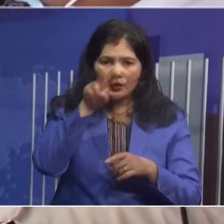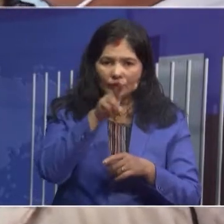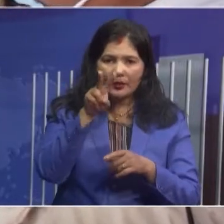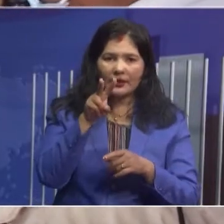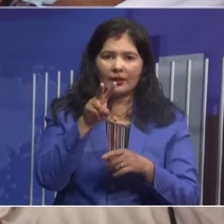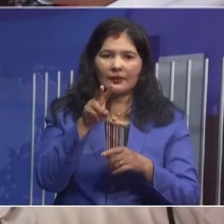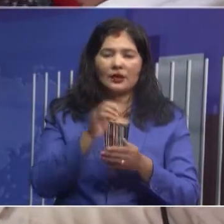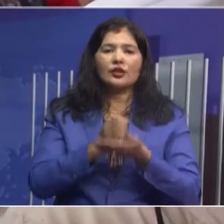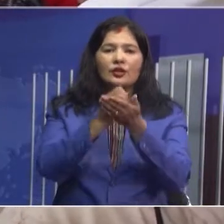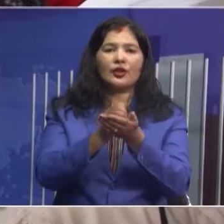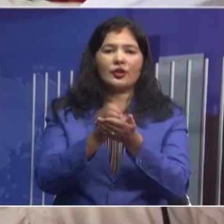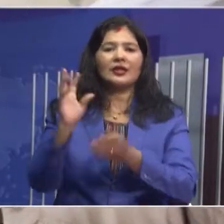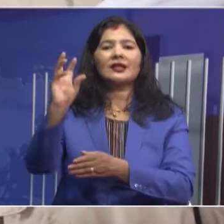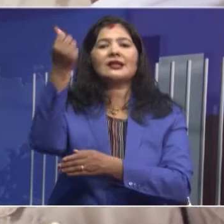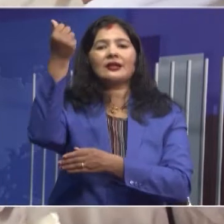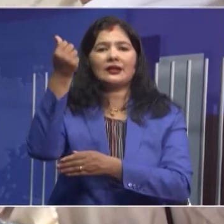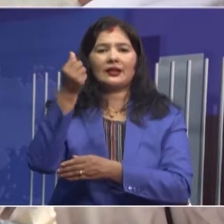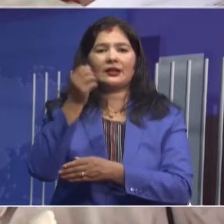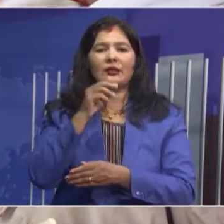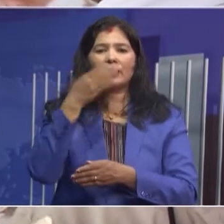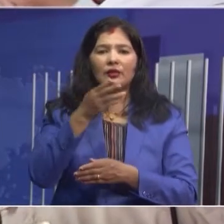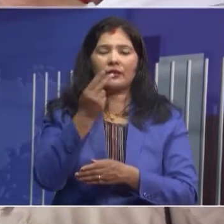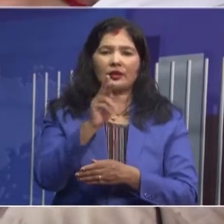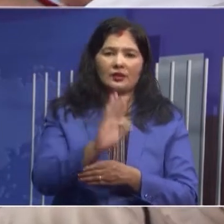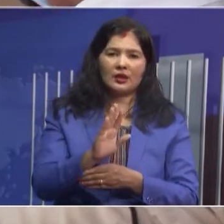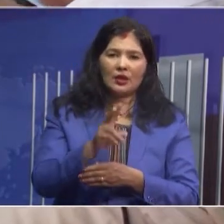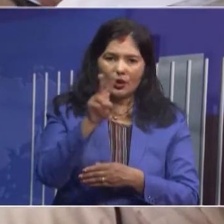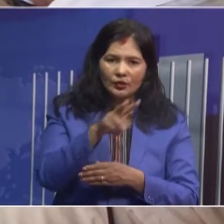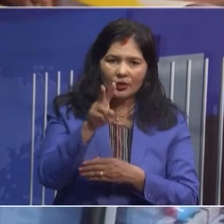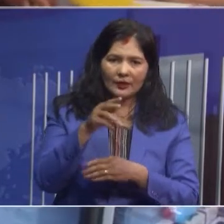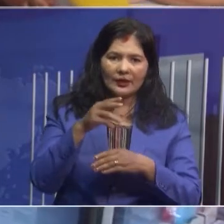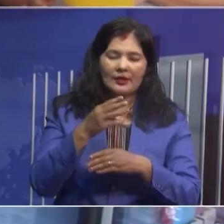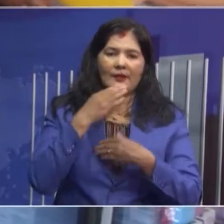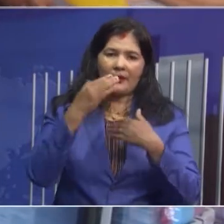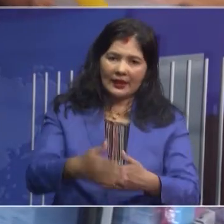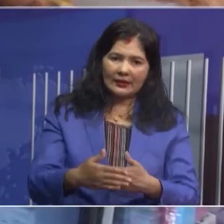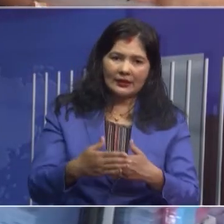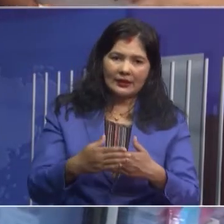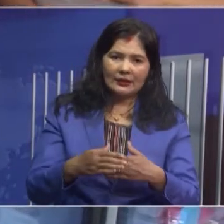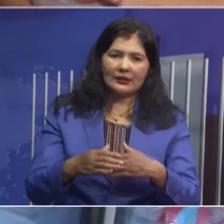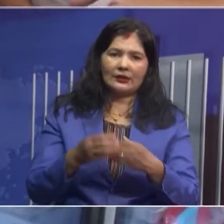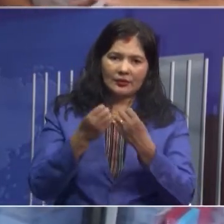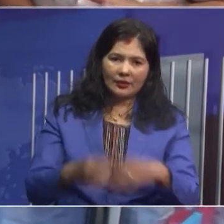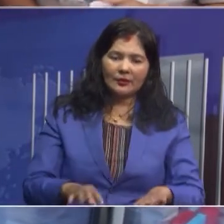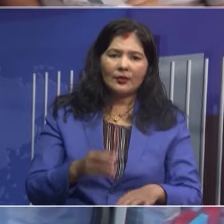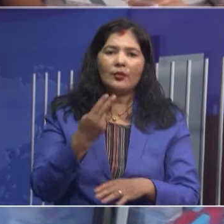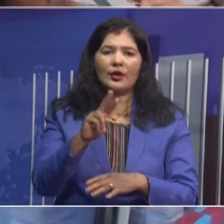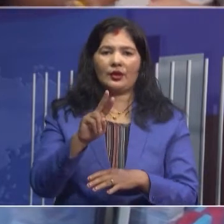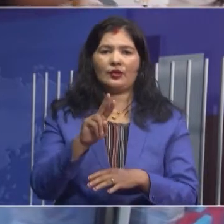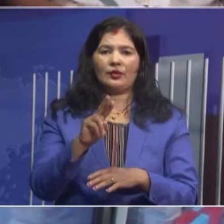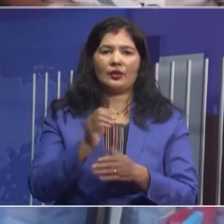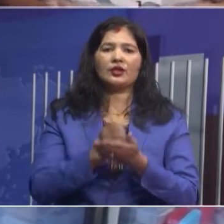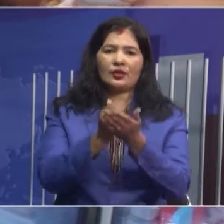जिल्ला अधिकारी मासीले बताउनुभयो। अनुगमनका क्रममा म्याद नाघेका अख्याद्य वस्तु, सेवा विस्तार गरेका